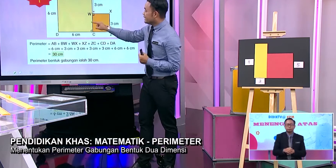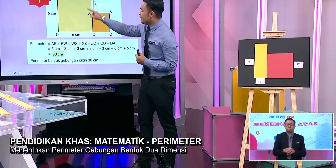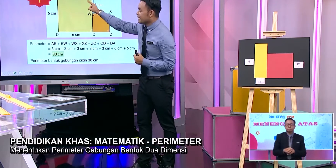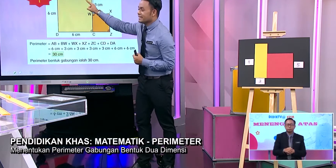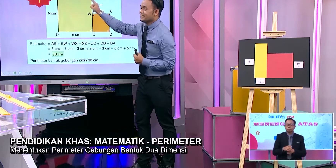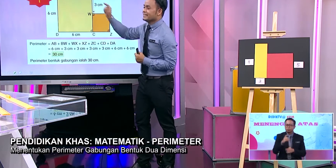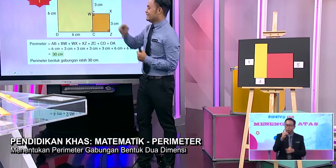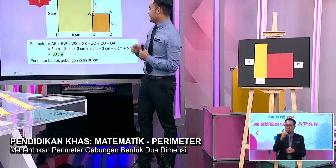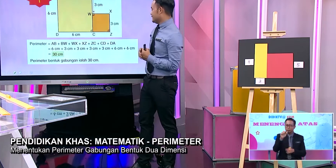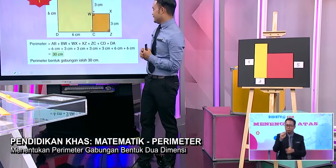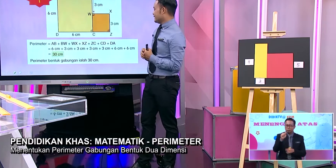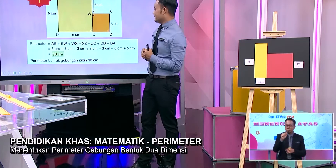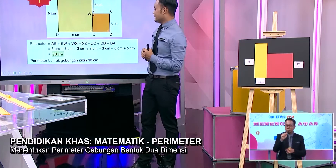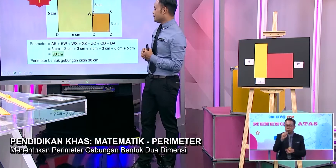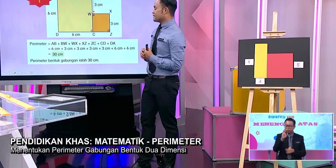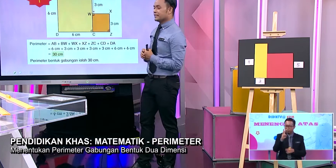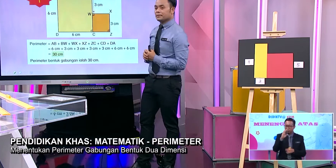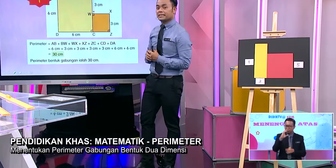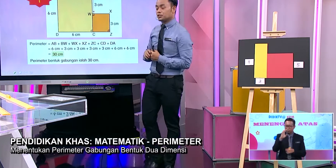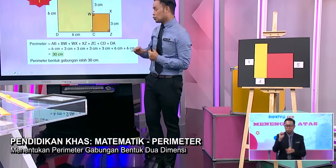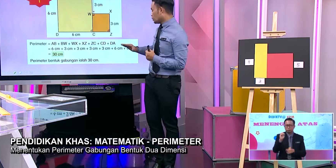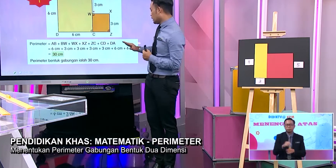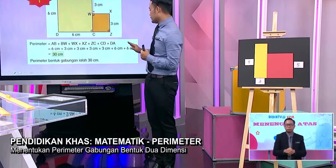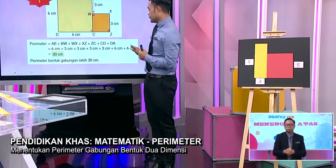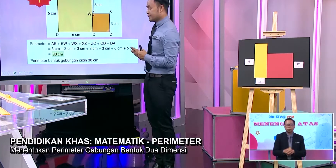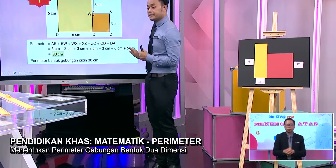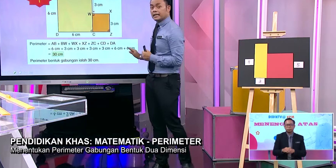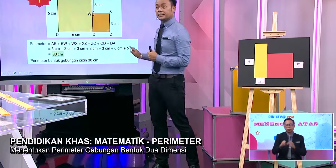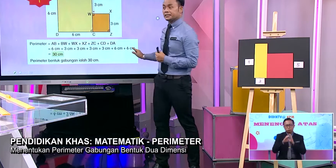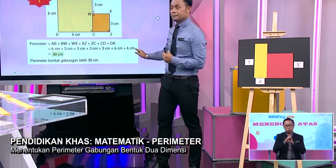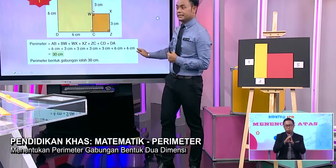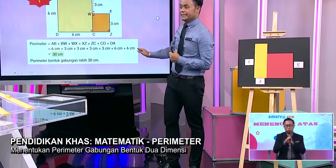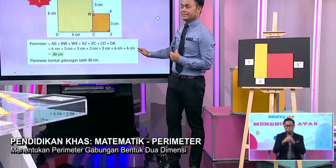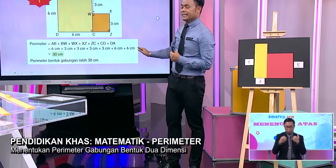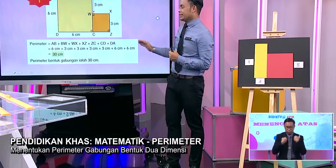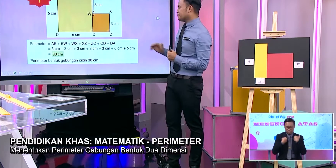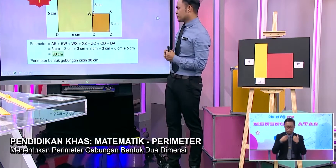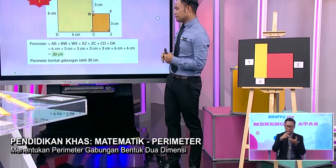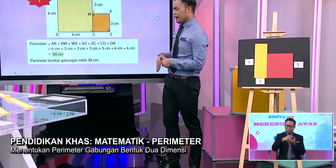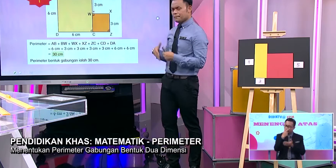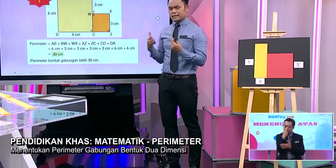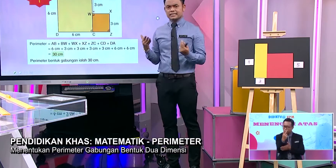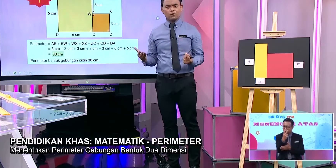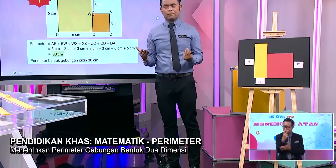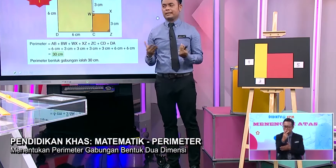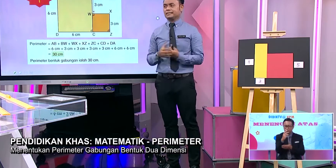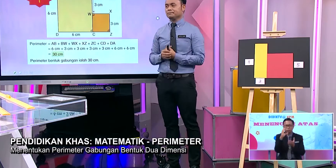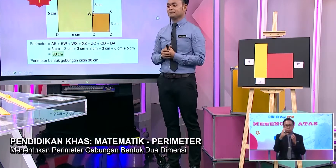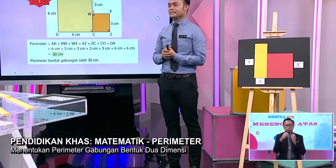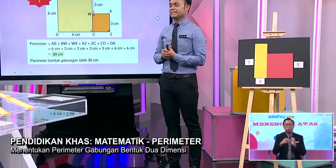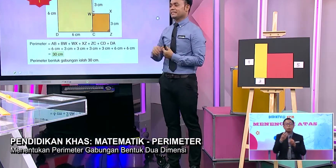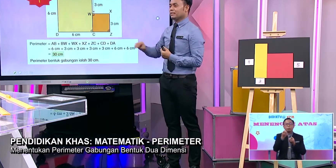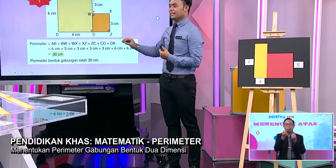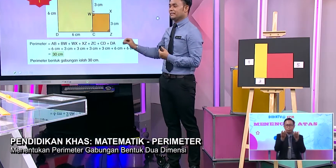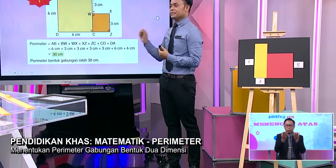dan dege63 contoh telah memberikan jalan ceritanya begini Episode berapakah jawabannya